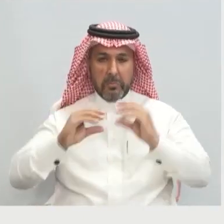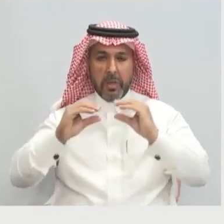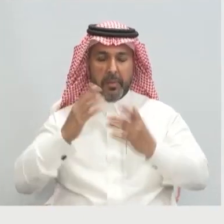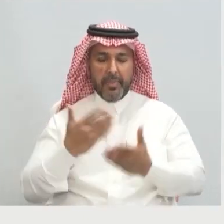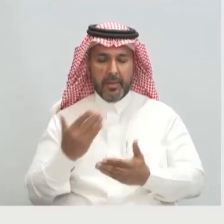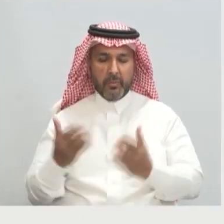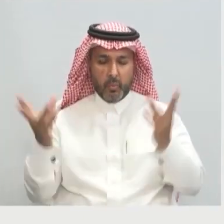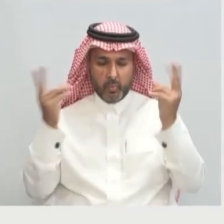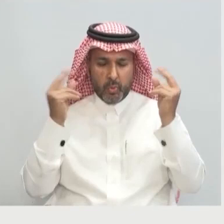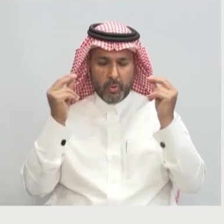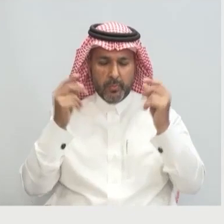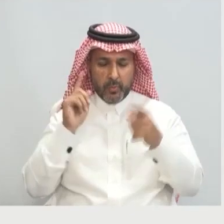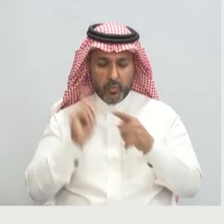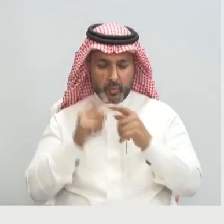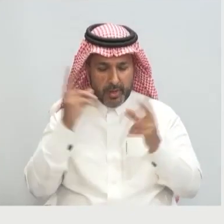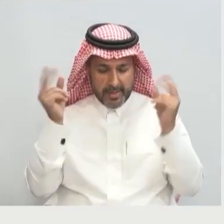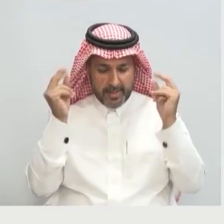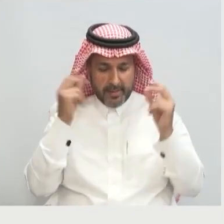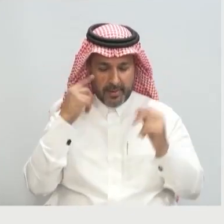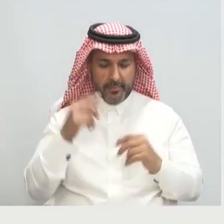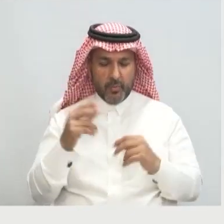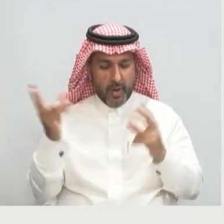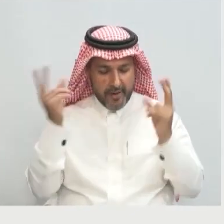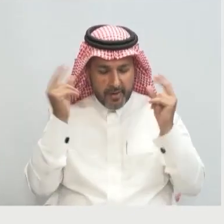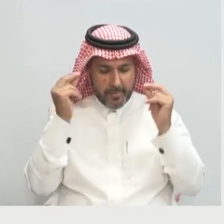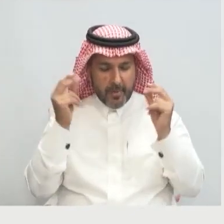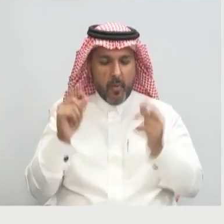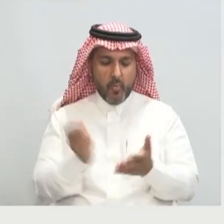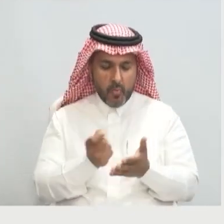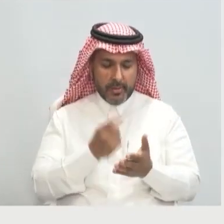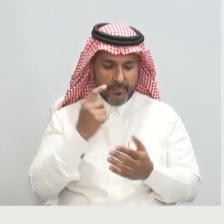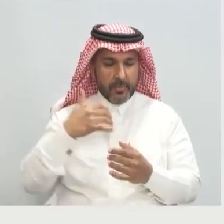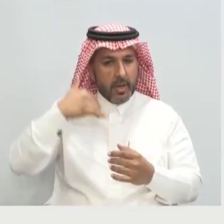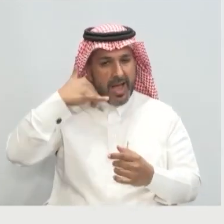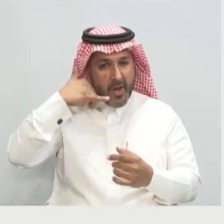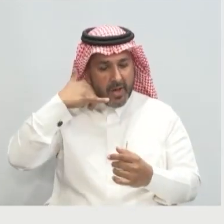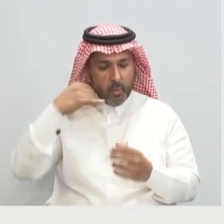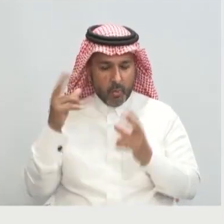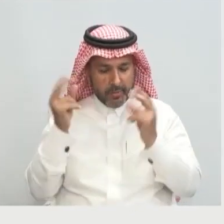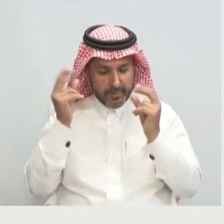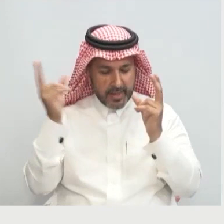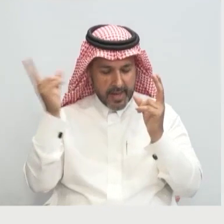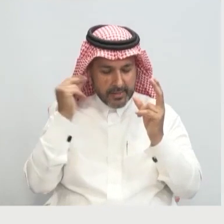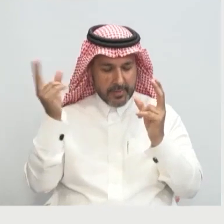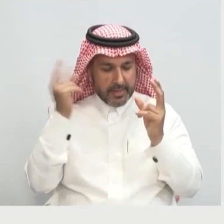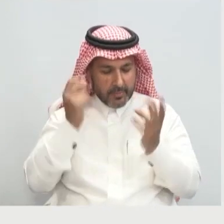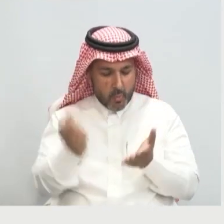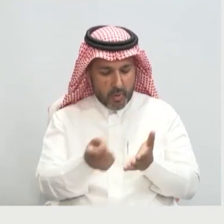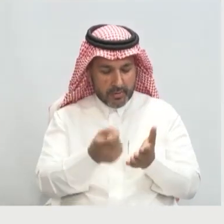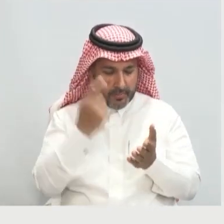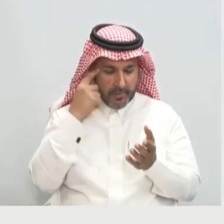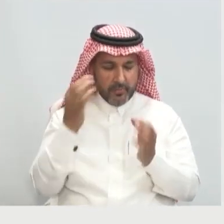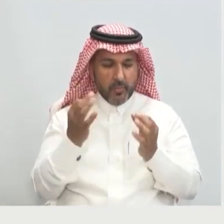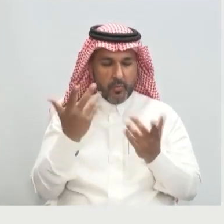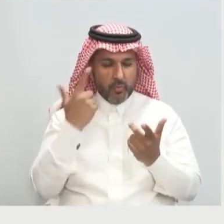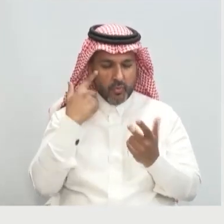تغذيه راجعه سريعه بمعنى تسمع اذا كان عبر الهاتف المتحدث او المستمع يسمع المتحدث كذلك يستطيع